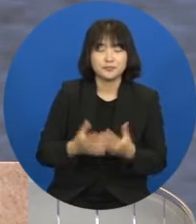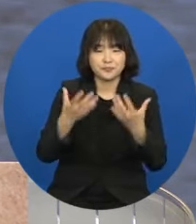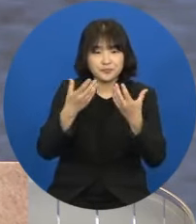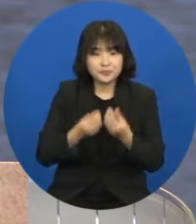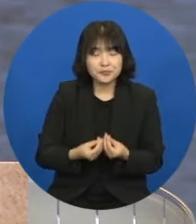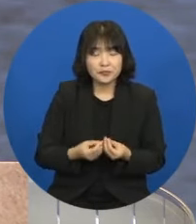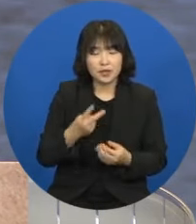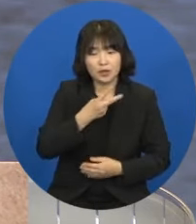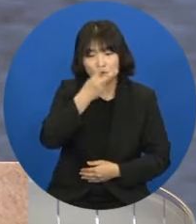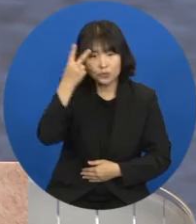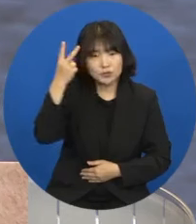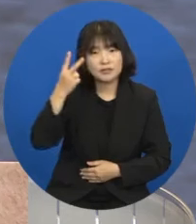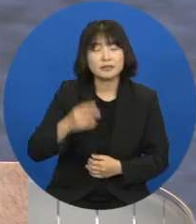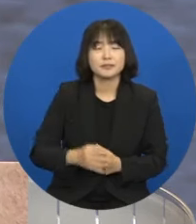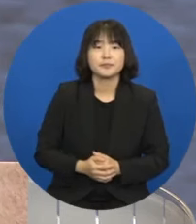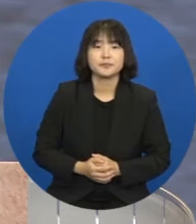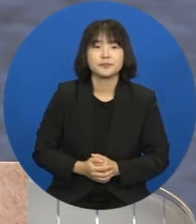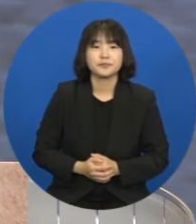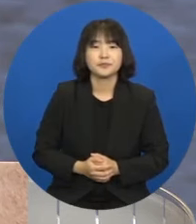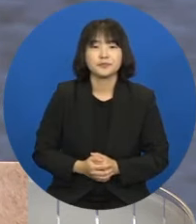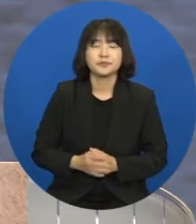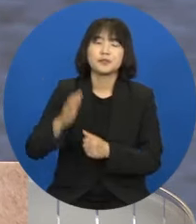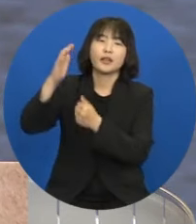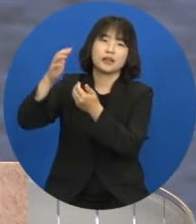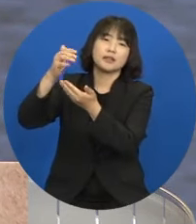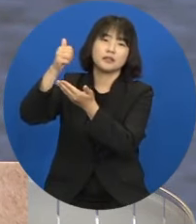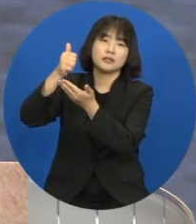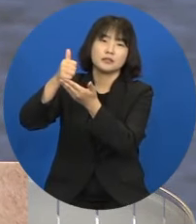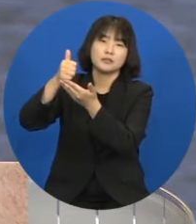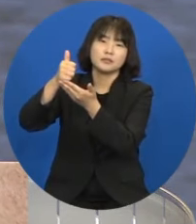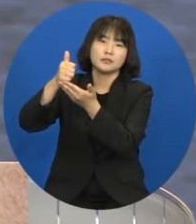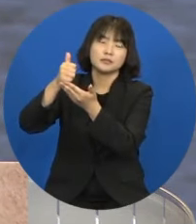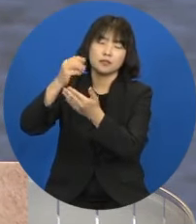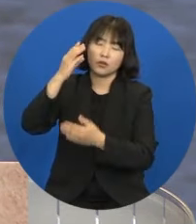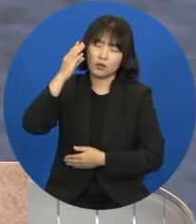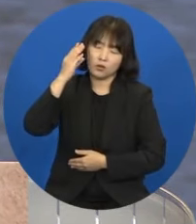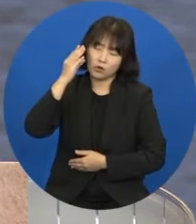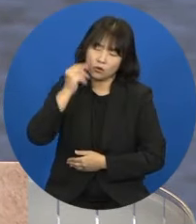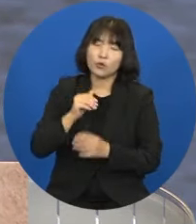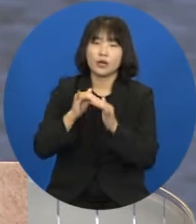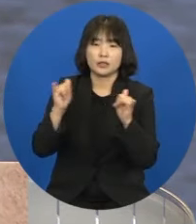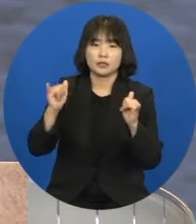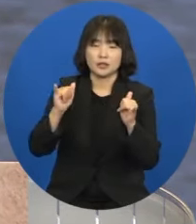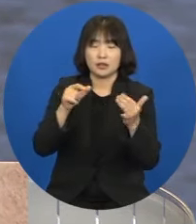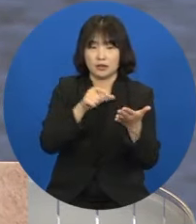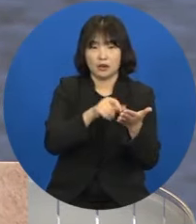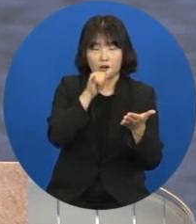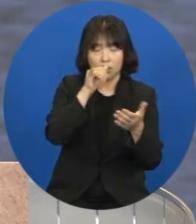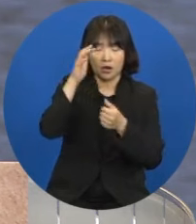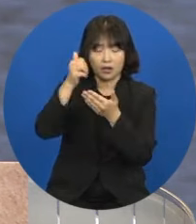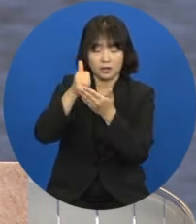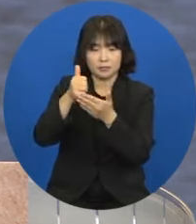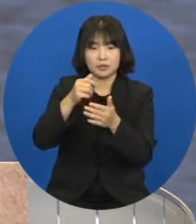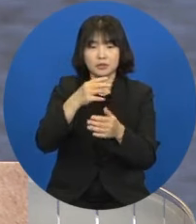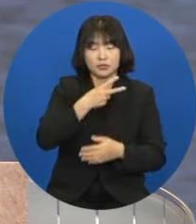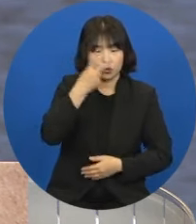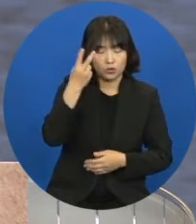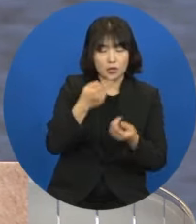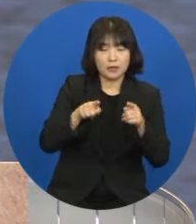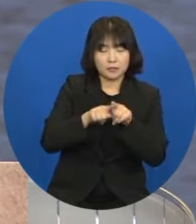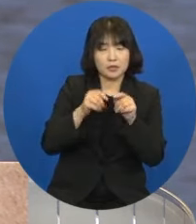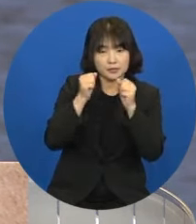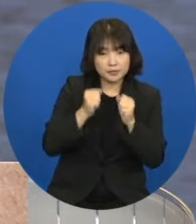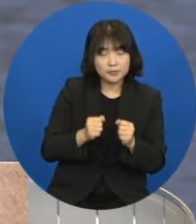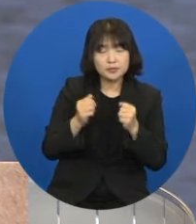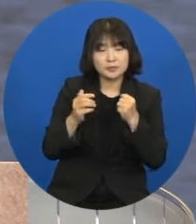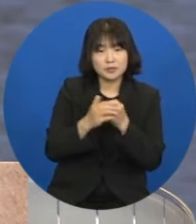요셉이 이런 거예요. 요셉이 하나님께 형통한 자라고 성경에 표현합니다. 하나님이 그와 함께 하셔서 요셉이